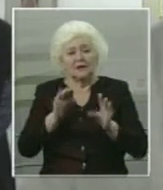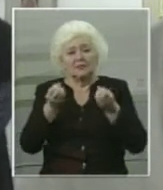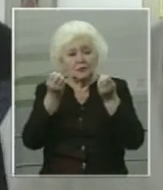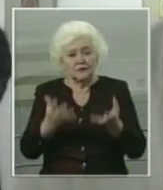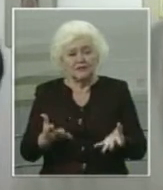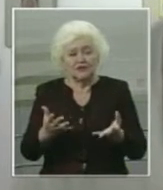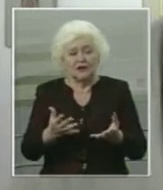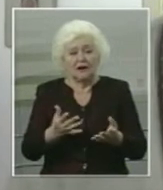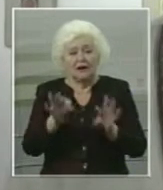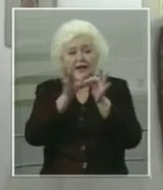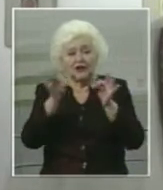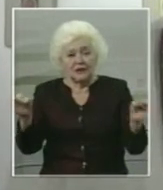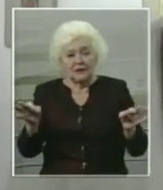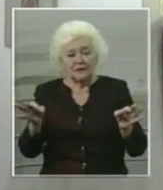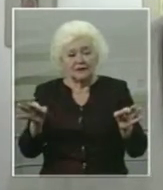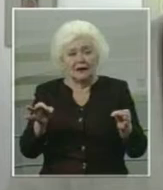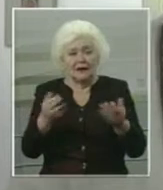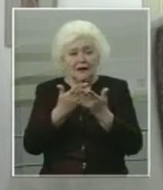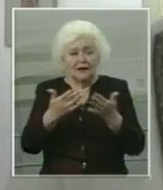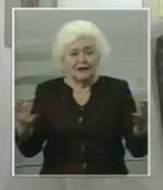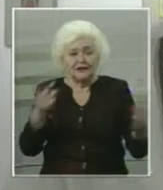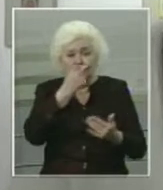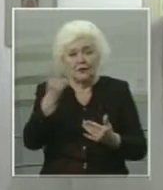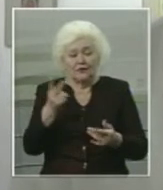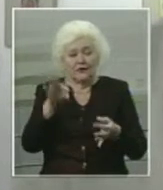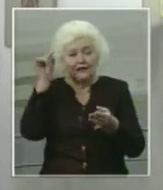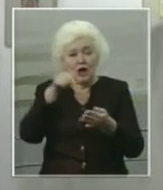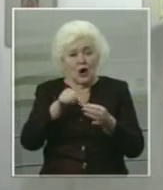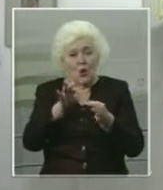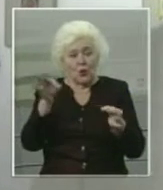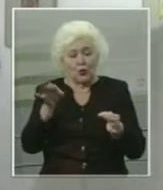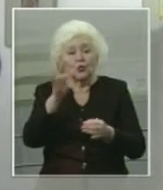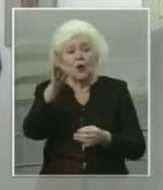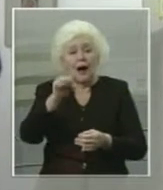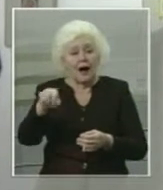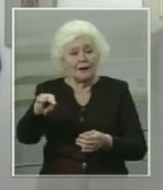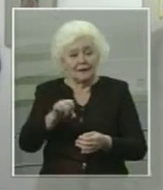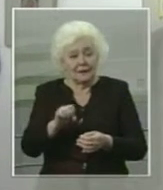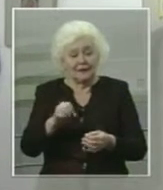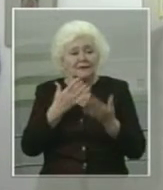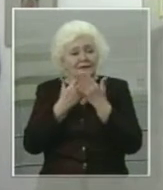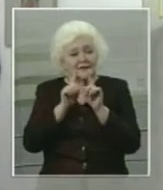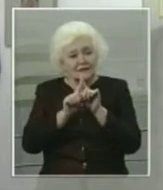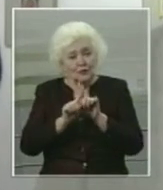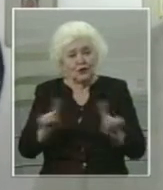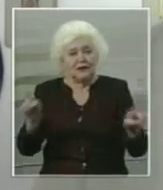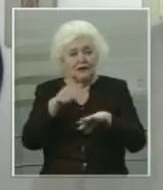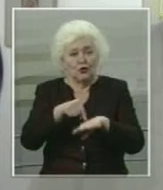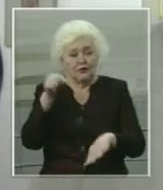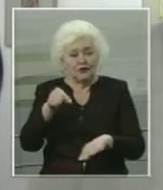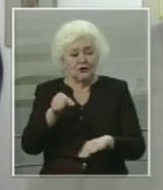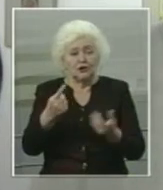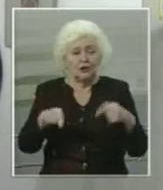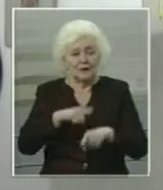звичайні, да? Нитка, різновиди її голку, але своєрідність відчуття її